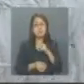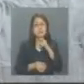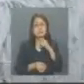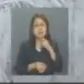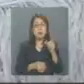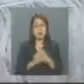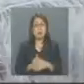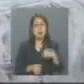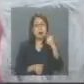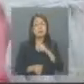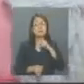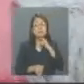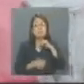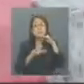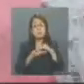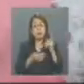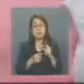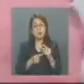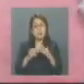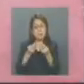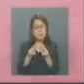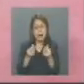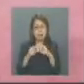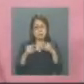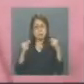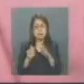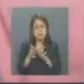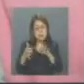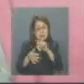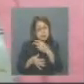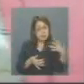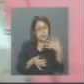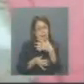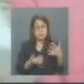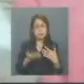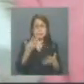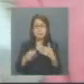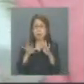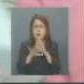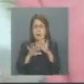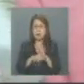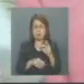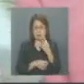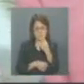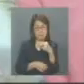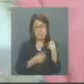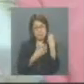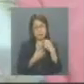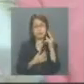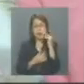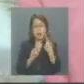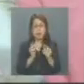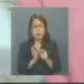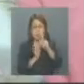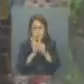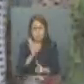คอสั้นแนะนำให้ใช้ผ้าพันคอชิ้นบางๆและอาจจะมีลายริ้วหรือผ้าอัดพลิเล็กๆจะดูน่ารักค่ะคนรูปร่างสูงโปร่งช่วงตัวยาว